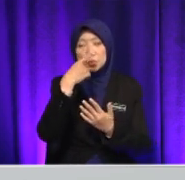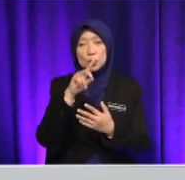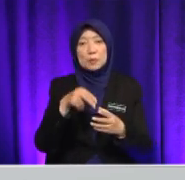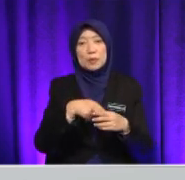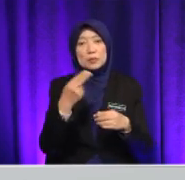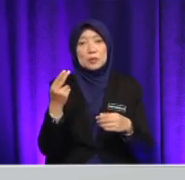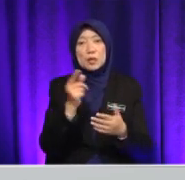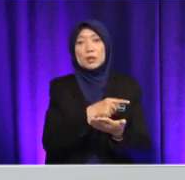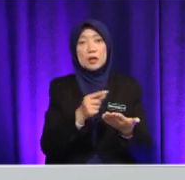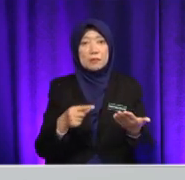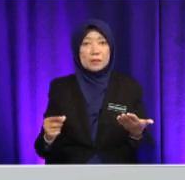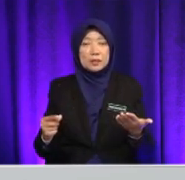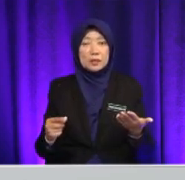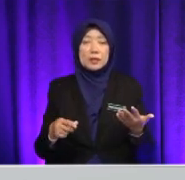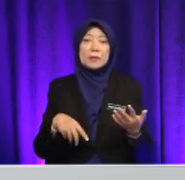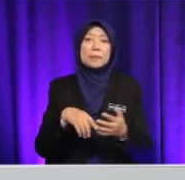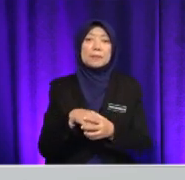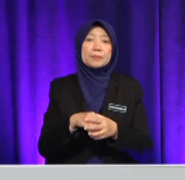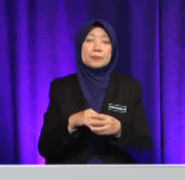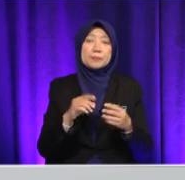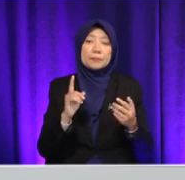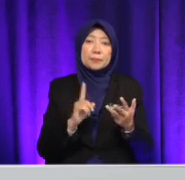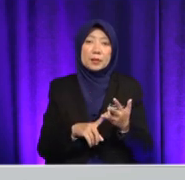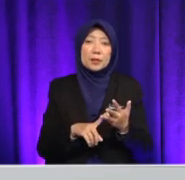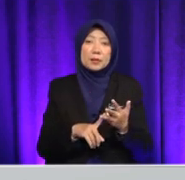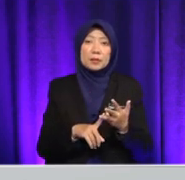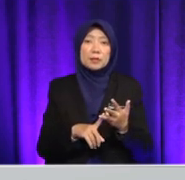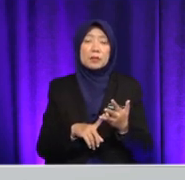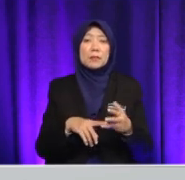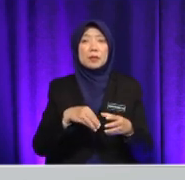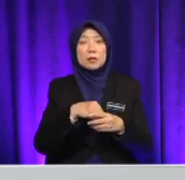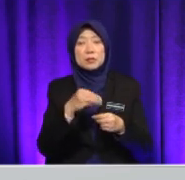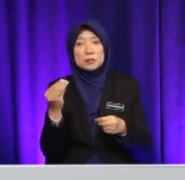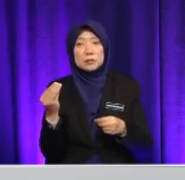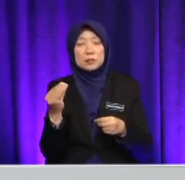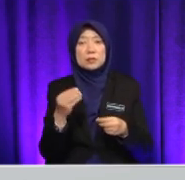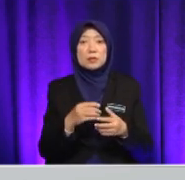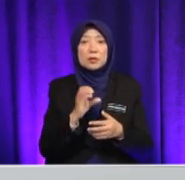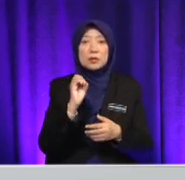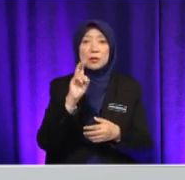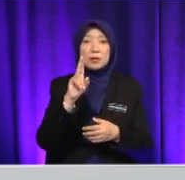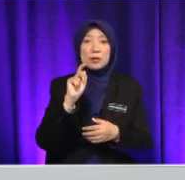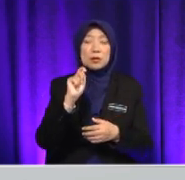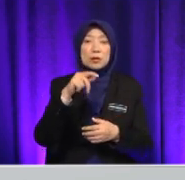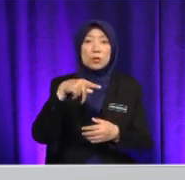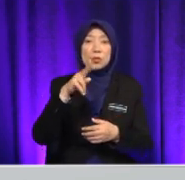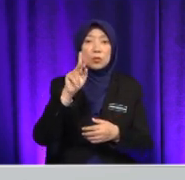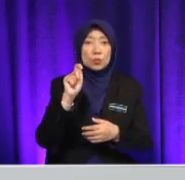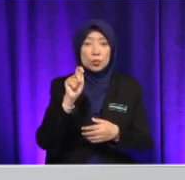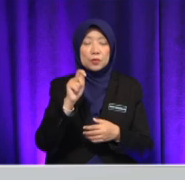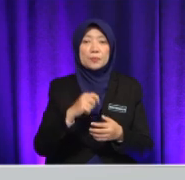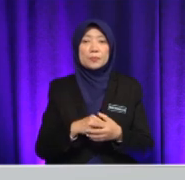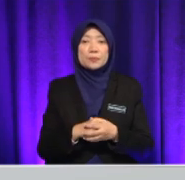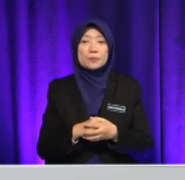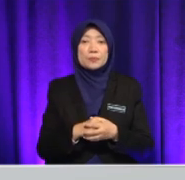grafik yang keempat memilih output di sebelah kiri kotak dialog cetak dan pastikan mod ditetapkan kepada komposisi